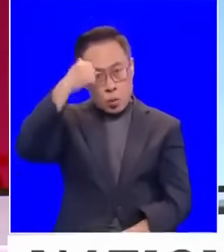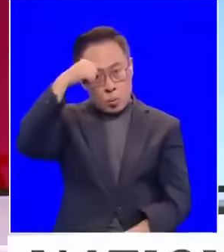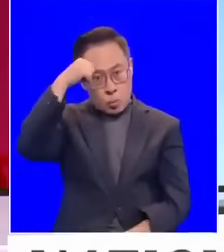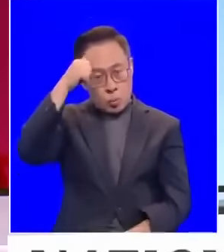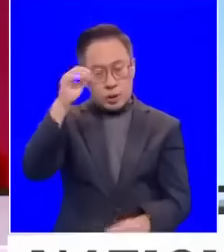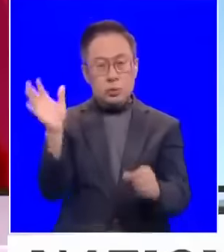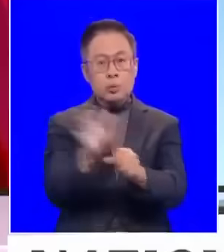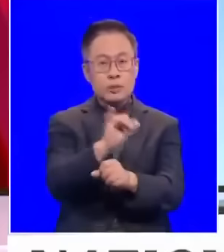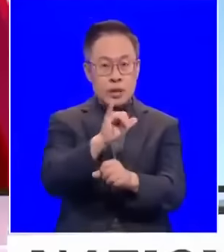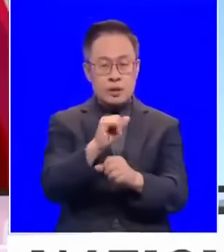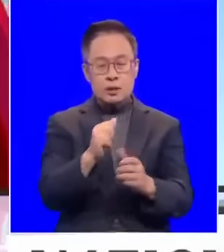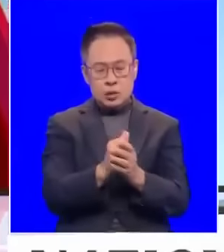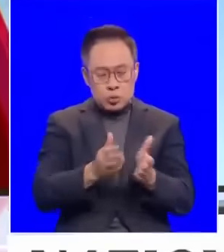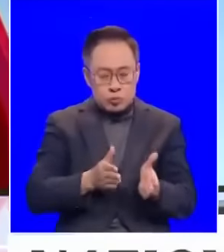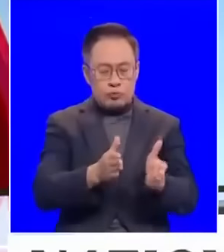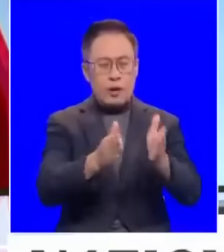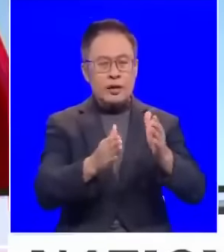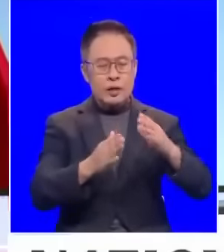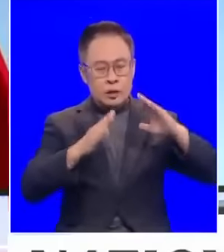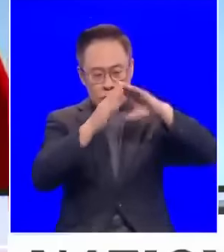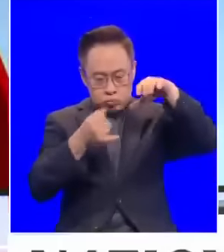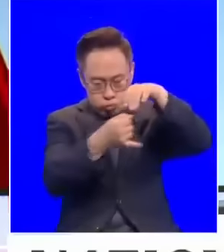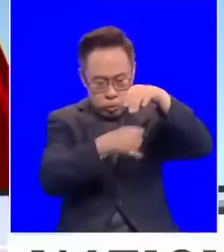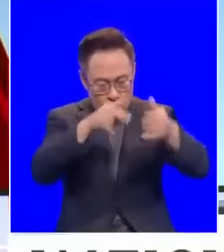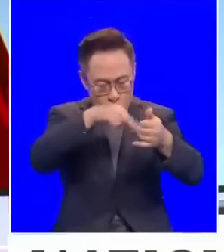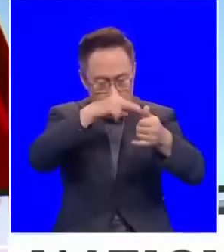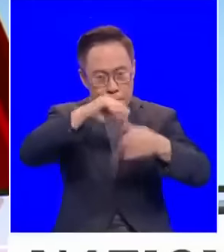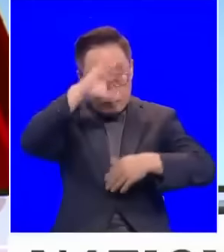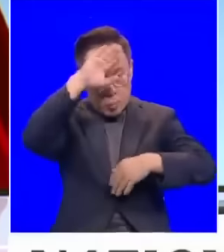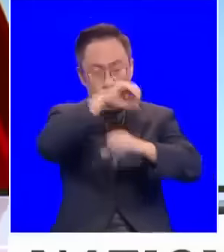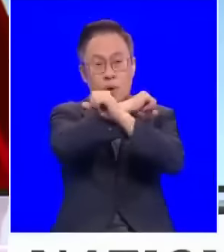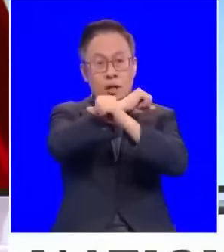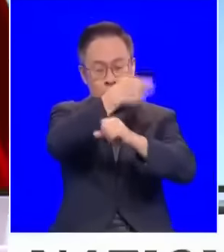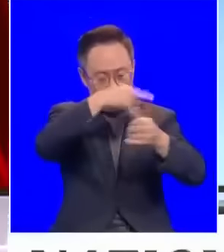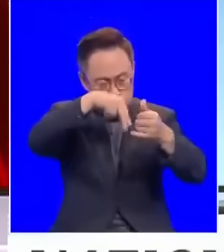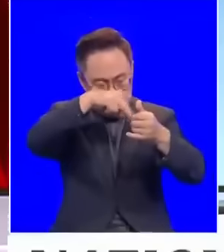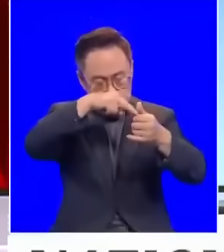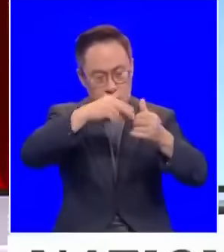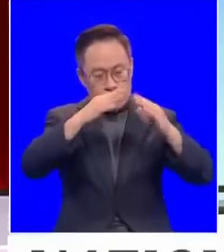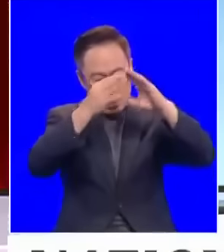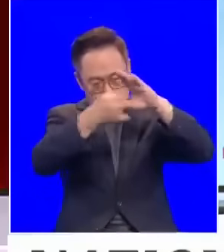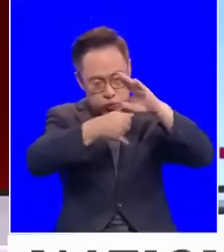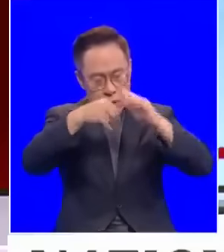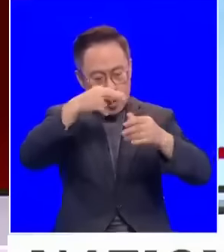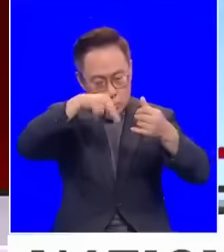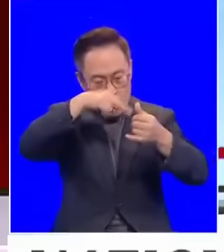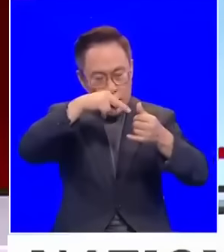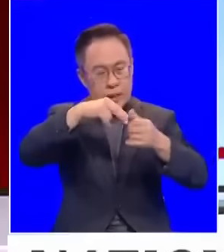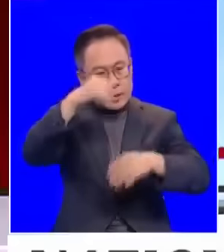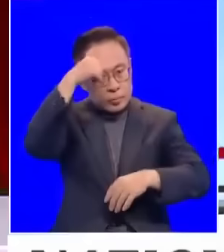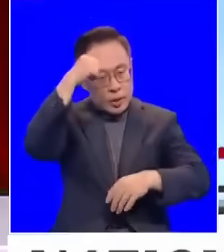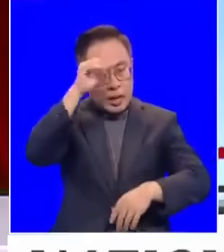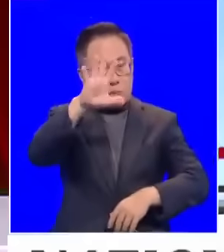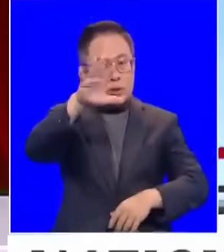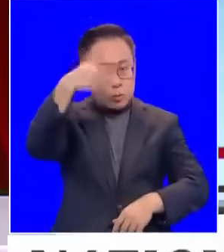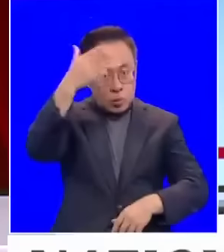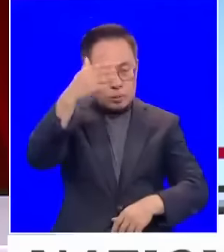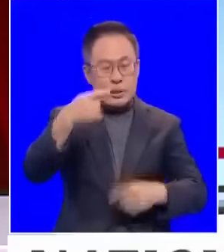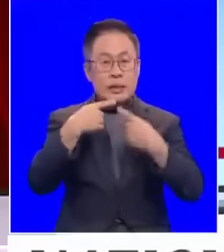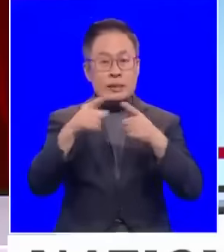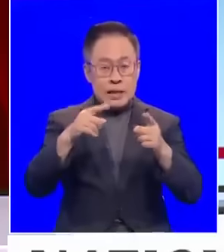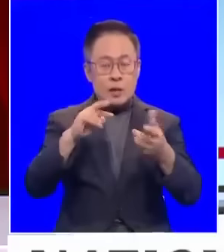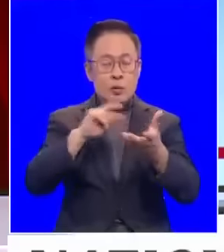ไว้ในแดนกักโรคต้องอยู่ให้ครบ5วันแต่อย่างที่คุณหน่อยเล่าให้ฟังว่าบอสพอเข้าไปเพียงสุดท้ายแล้วก็เข้าไปทีหลังวันนึงก็เลยต้องอยู่ยาว